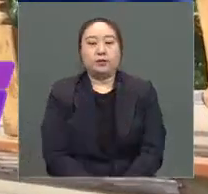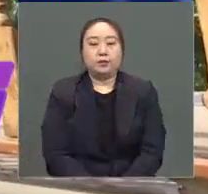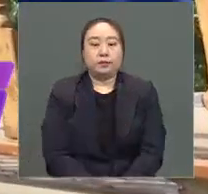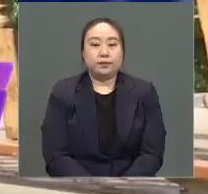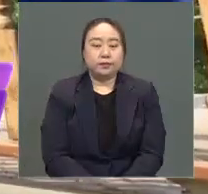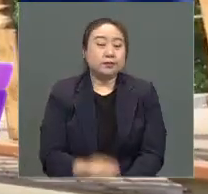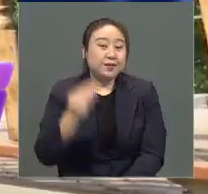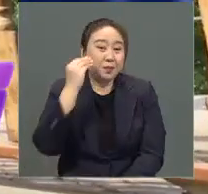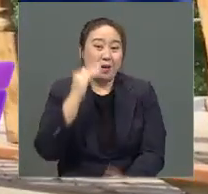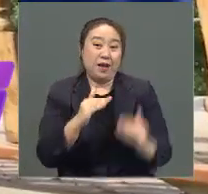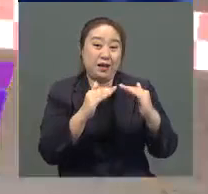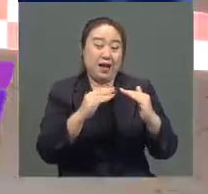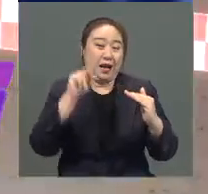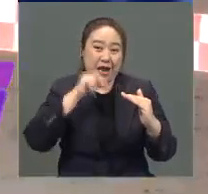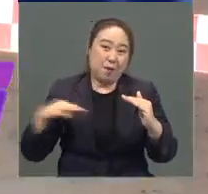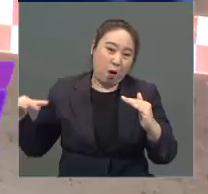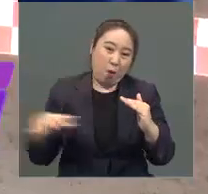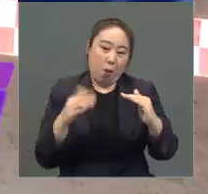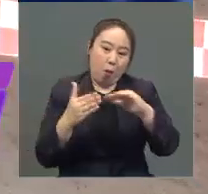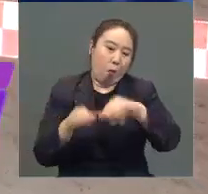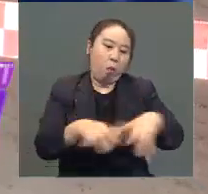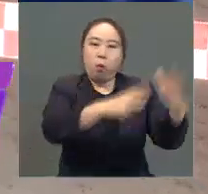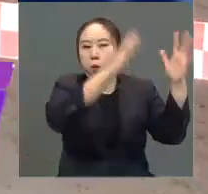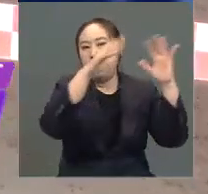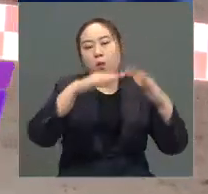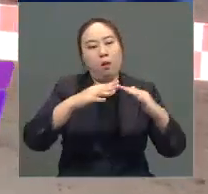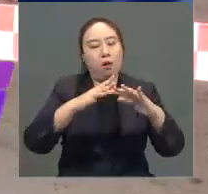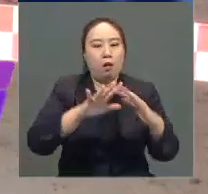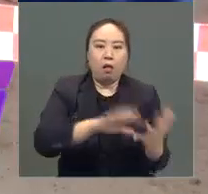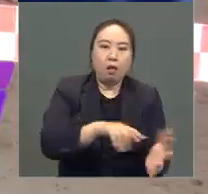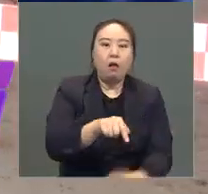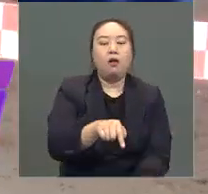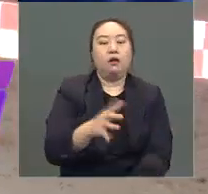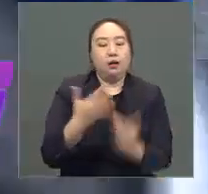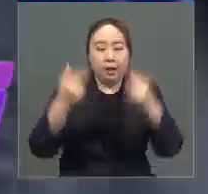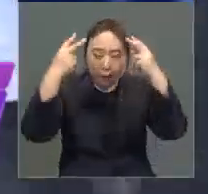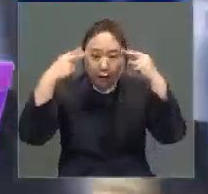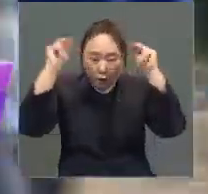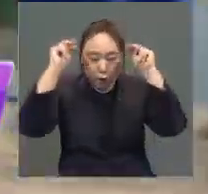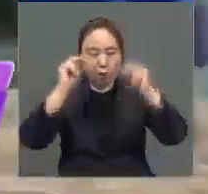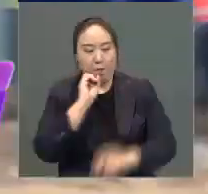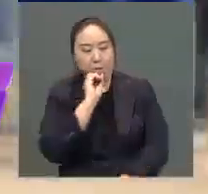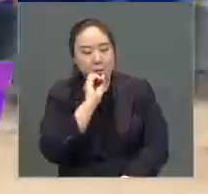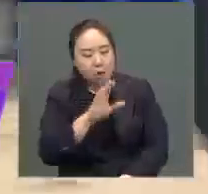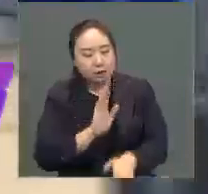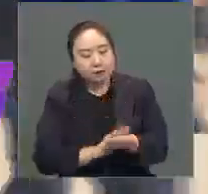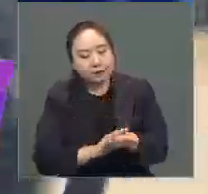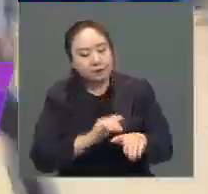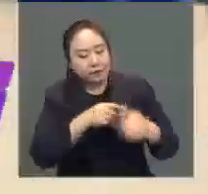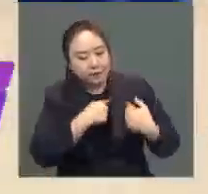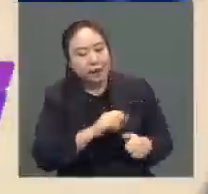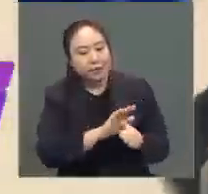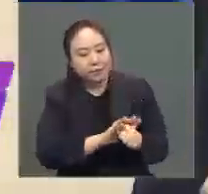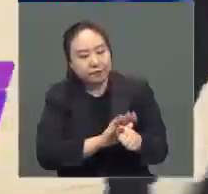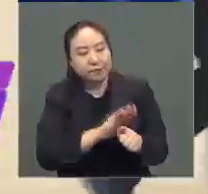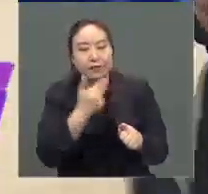ซึ่งบ้านถูกพัดจากกระแสน้ำเสียหายทั้งหลังค่ะ ท่านนายกรัฐมนตรีก็ได้กล่าวให้กำลังใจเจ้าของบ้านแล้วก็สอบถ